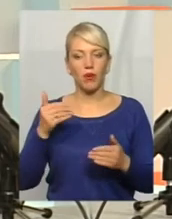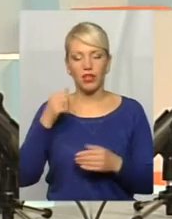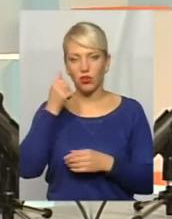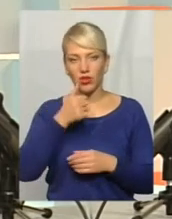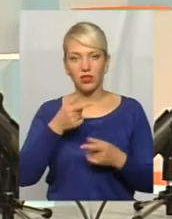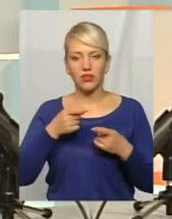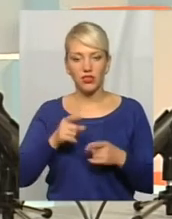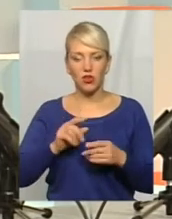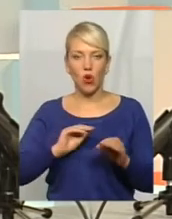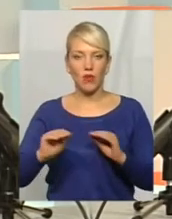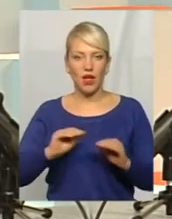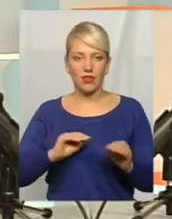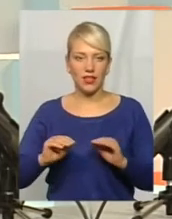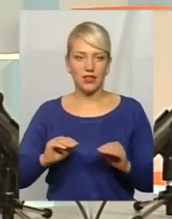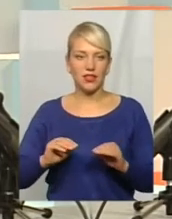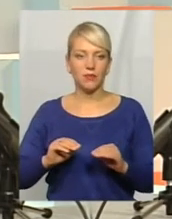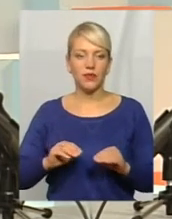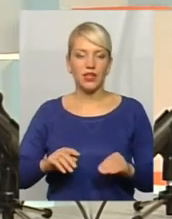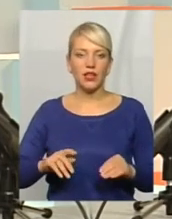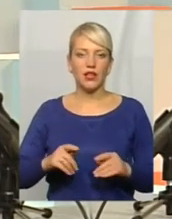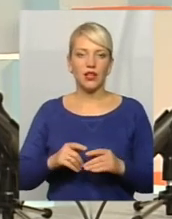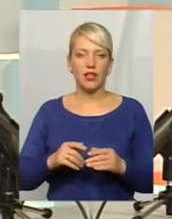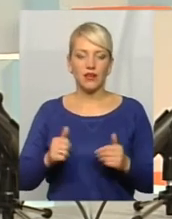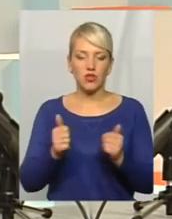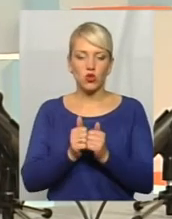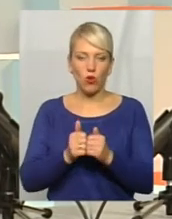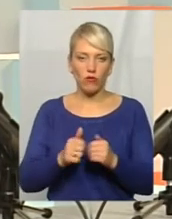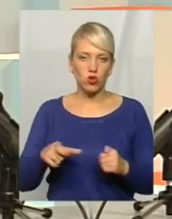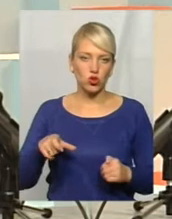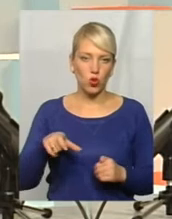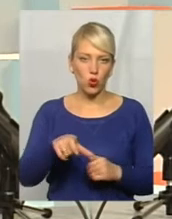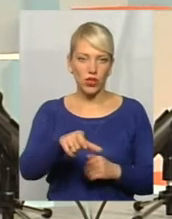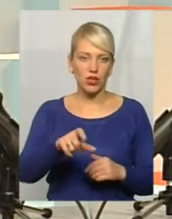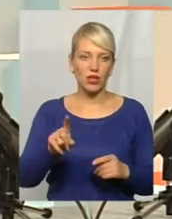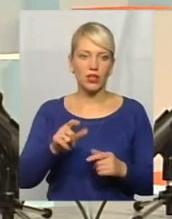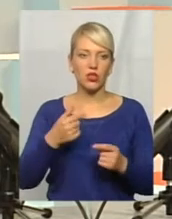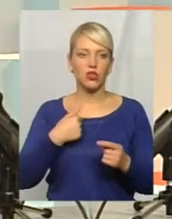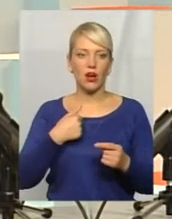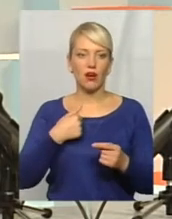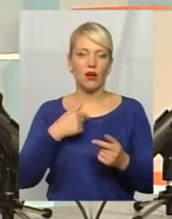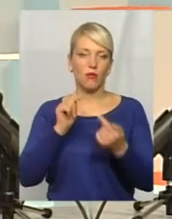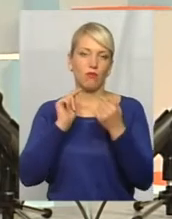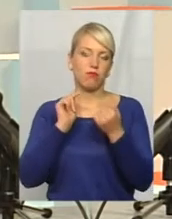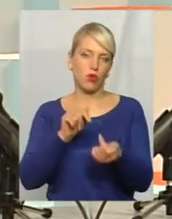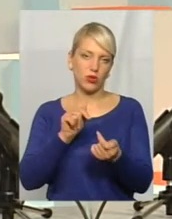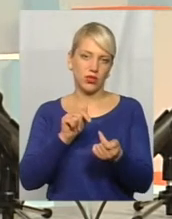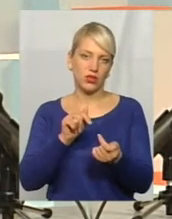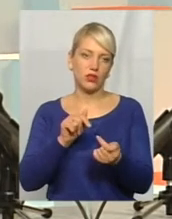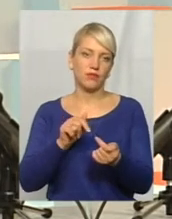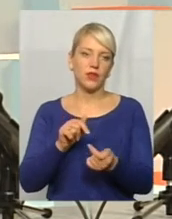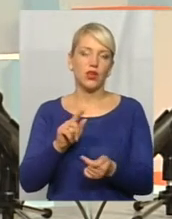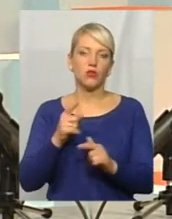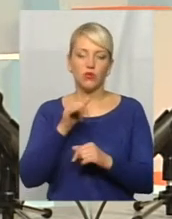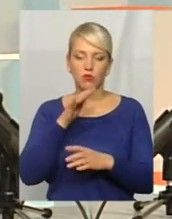дійсно обладнані вздовж доріг, що проти чого я категорично виступаю. Тому що не може